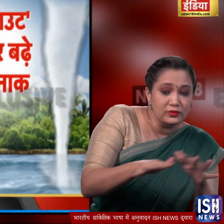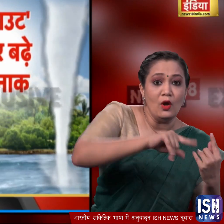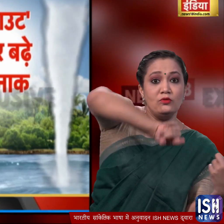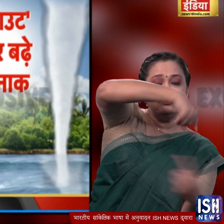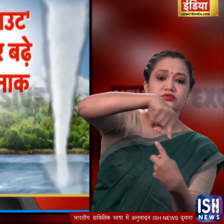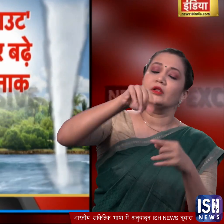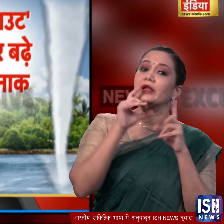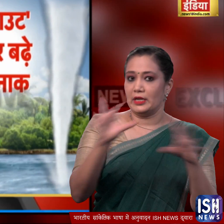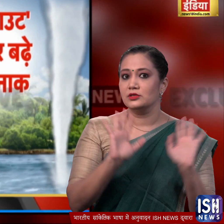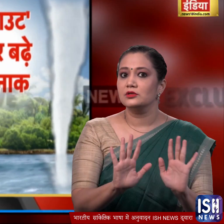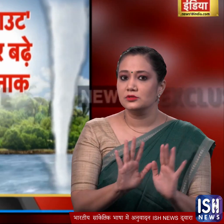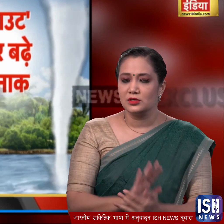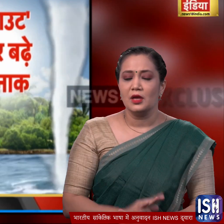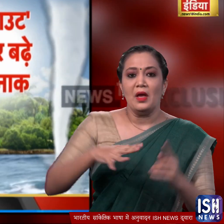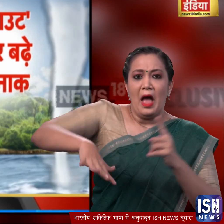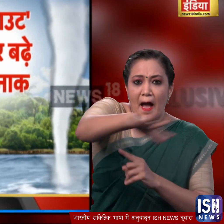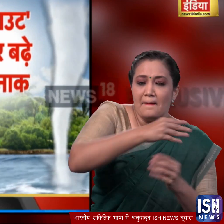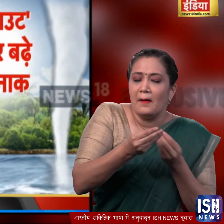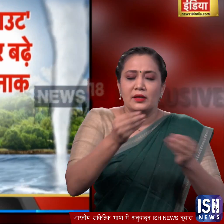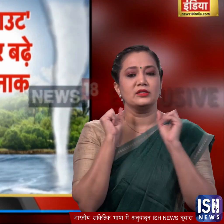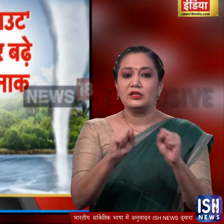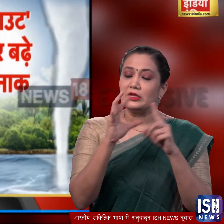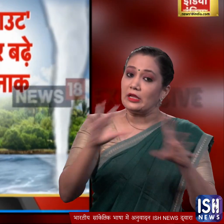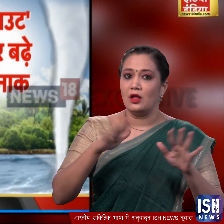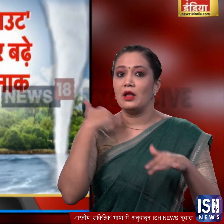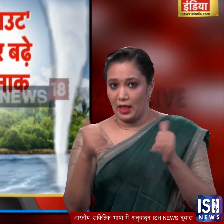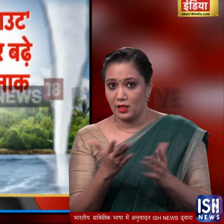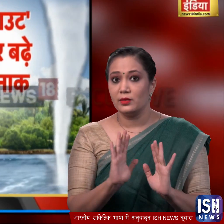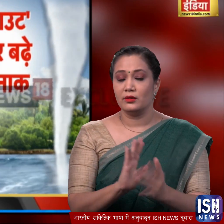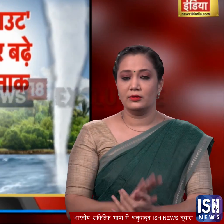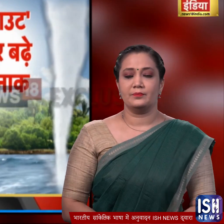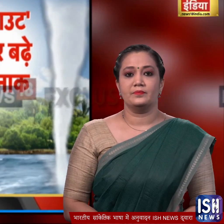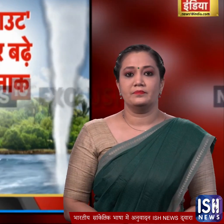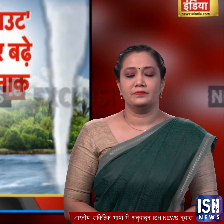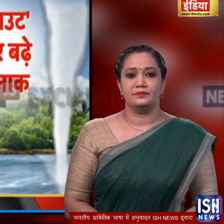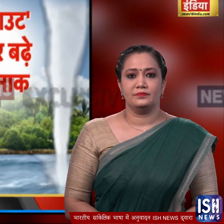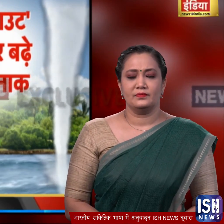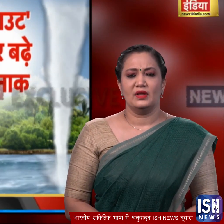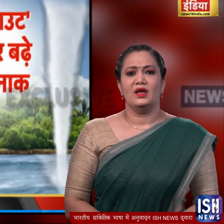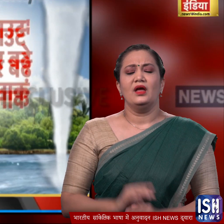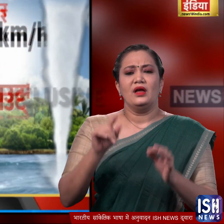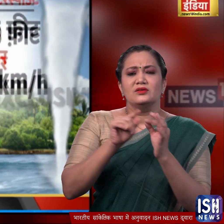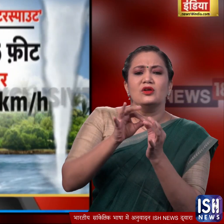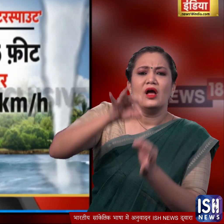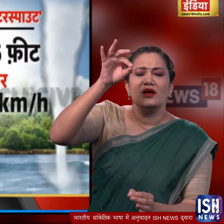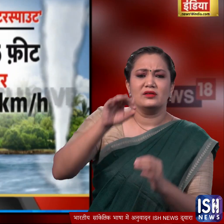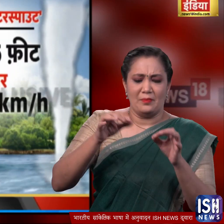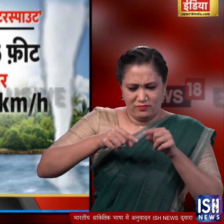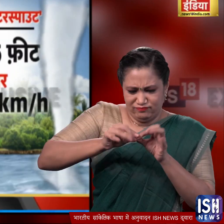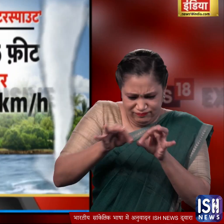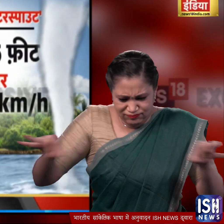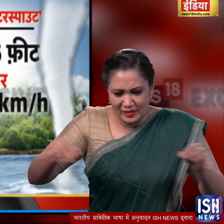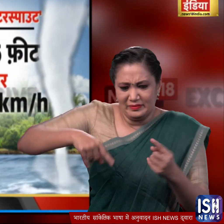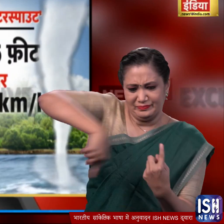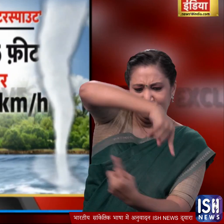जाएं तो खतरे की घंटी बज जाती। फिर तो उनके आसपास भटकना भी मौत को दावत देने के बराबर हो जाता है। एक औसत वाटर स्पाउट का डायमीटर